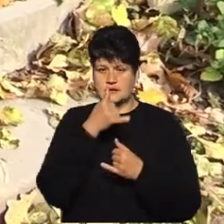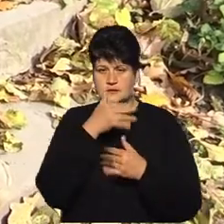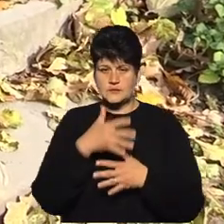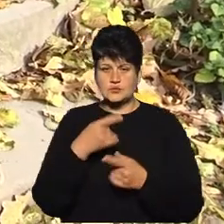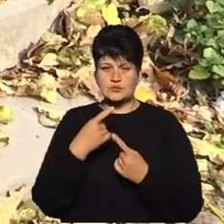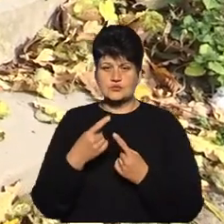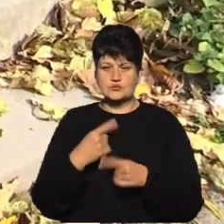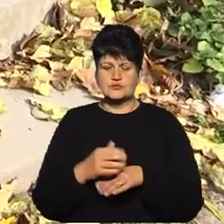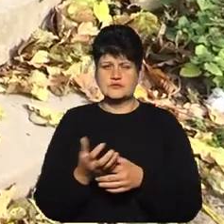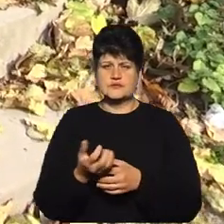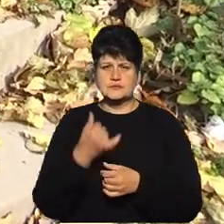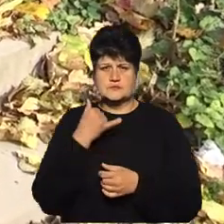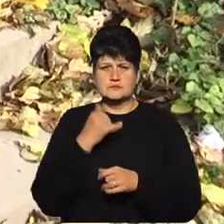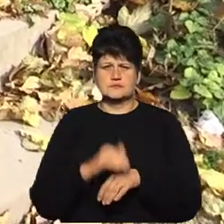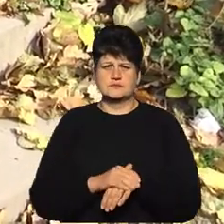візьми трубку.